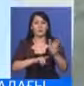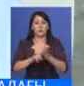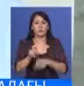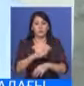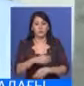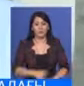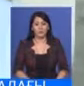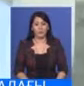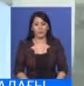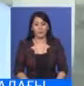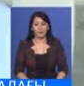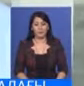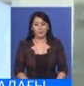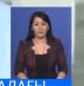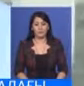кетіпті.